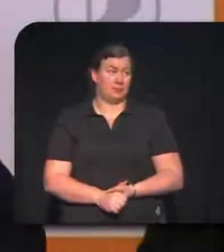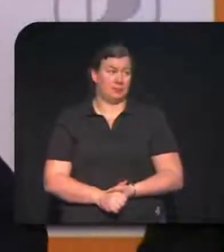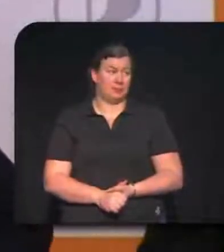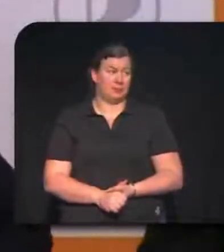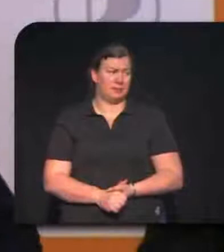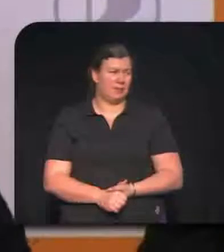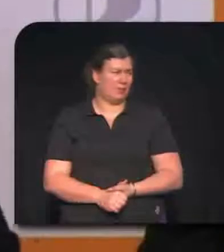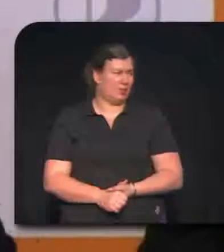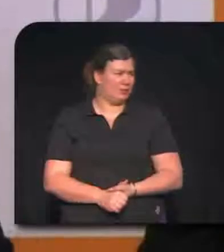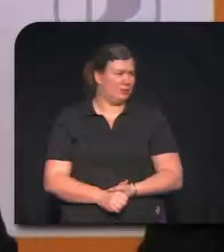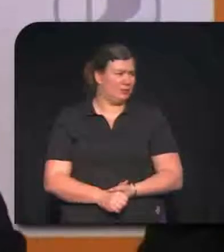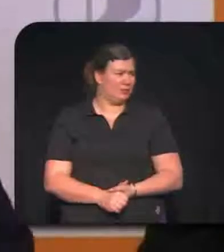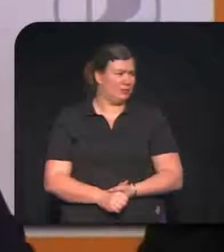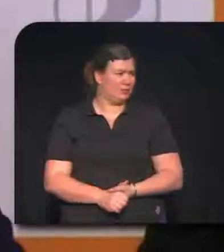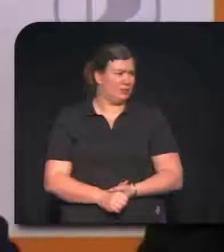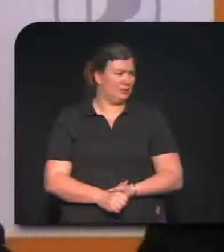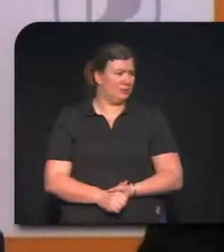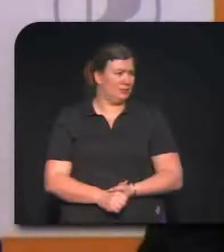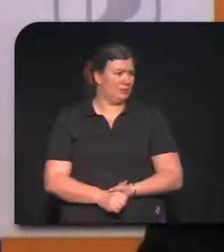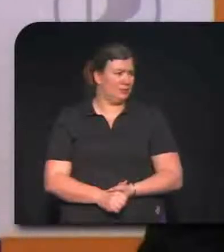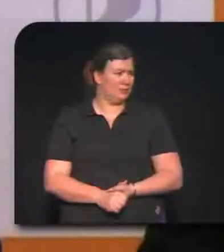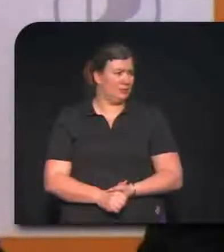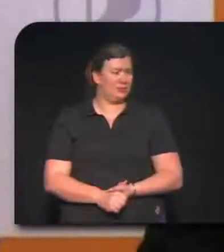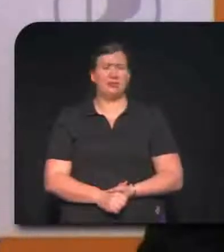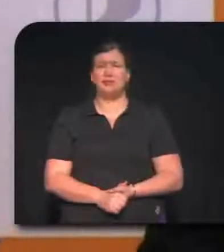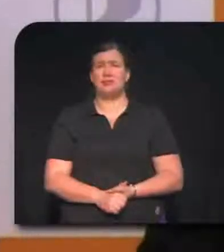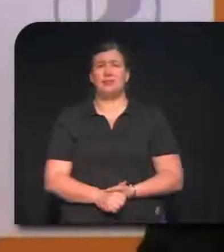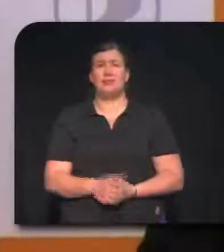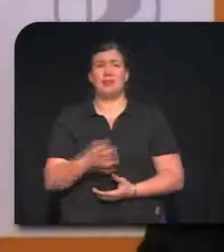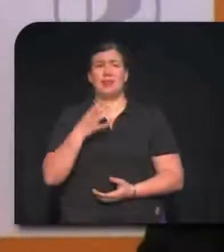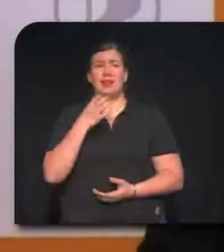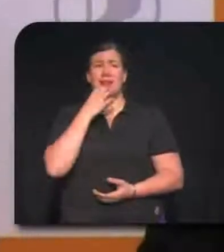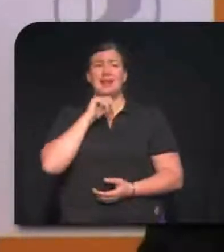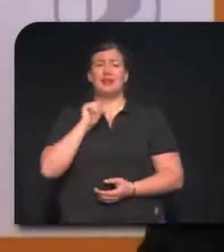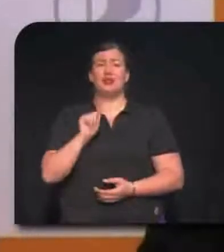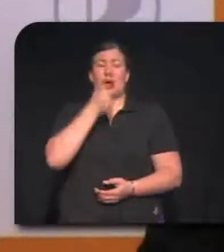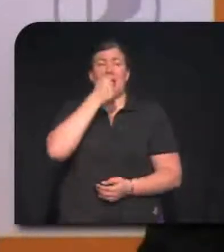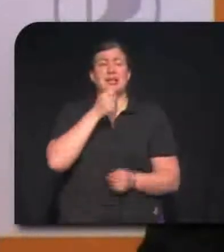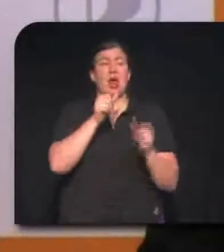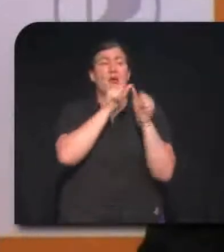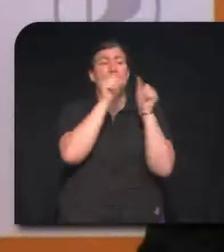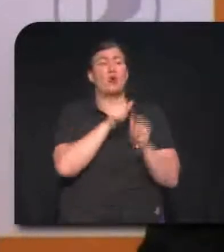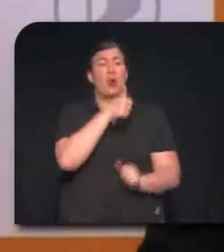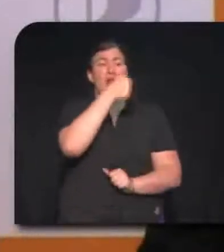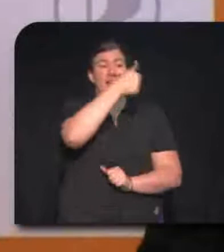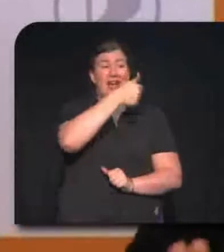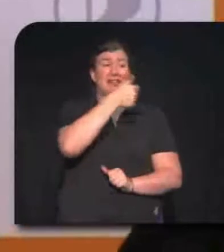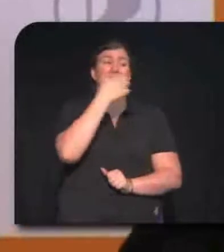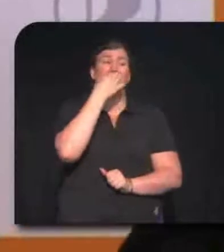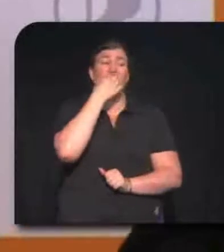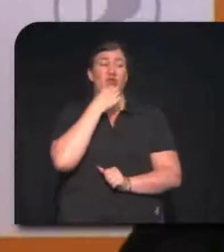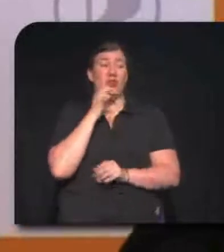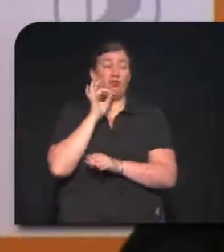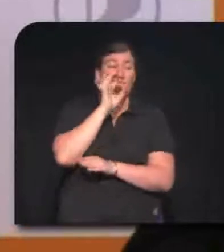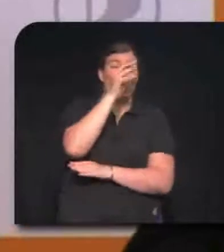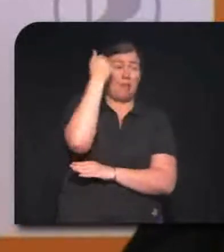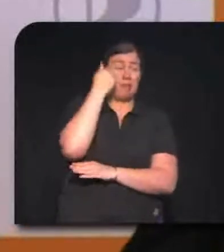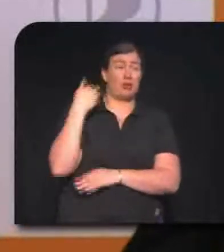zur Abstimmung über die Module Modul 1 bitte jetzt die Grünen Karten nehmen wenn ihr für Modul 1 seid